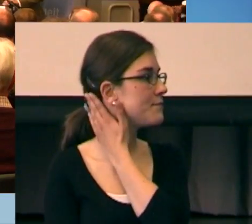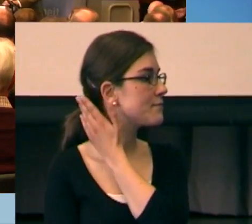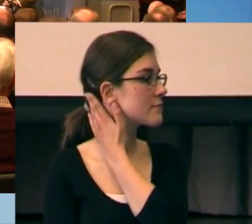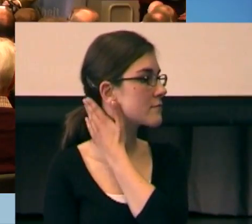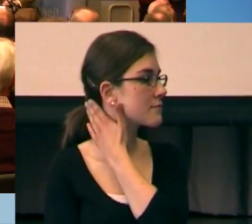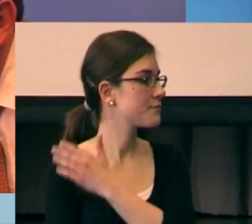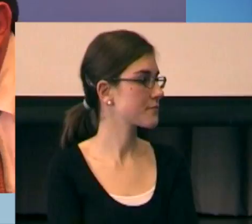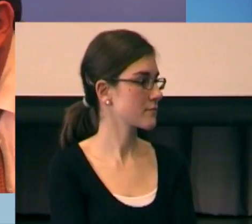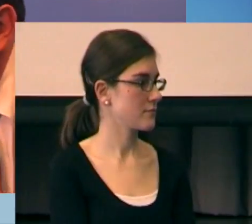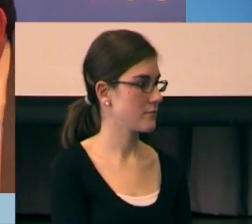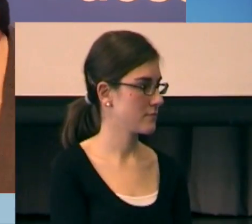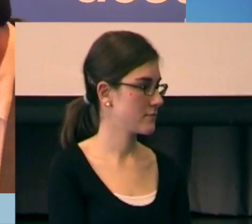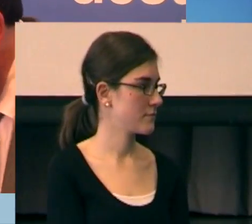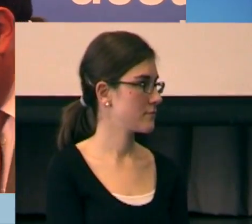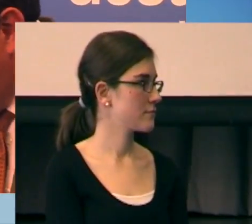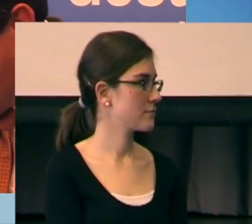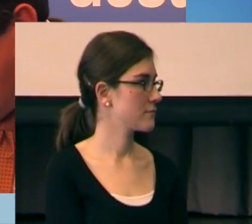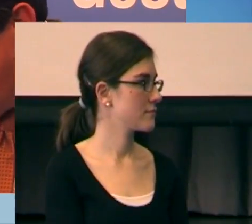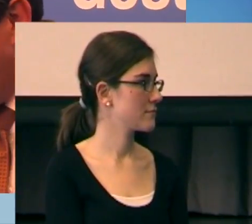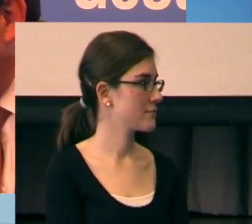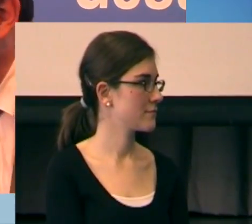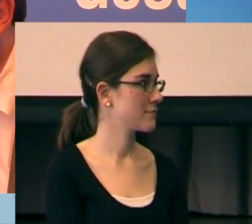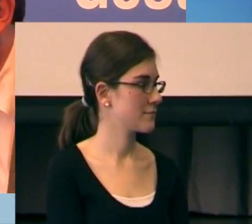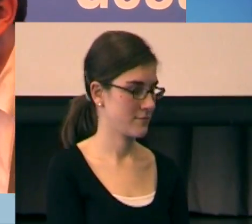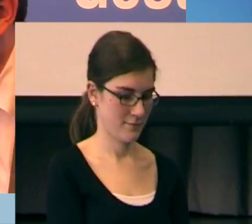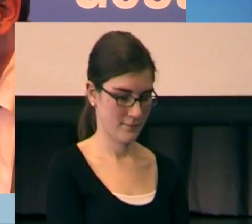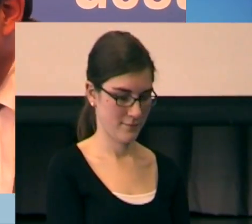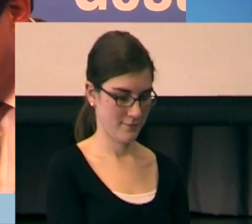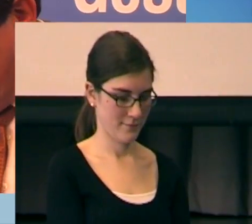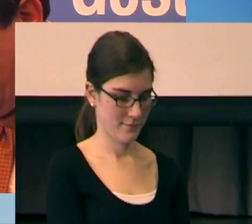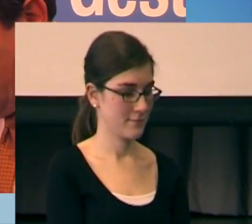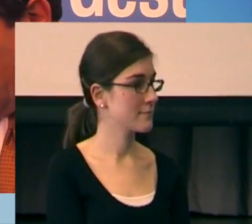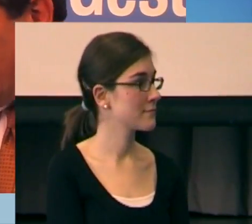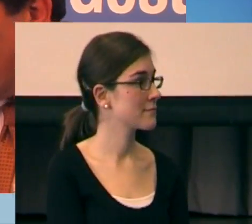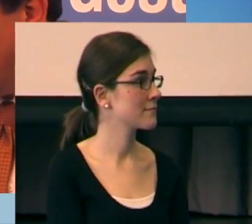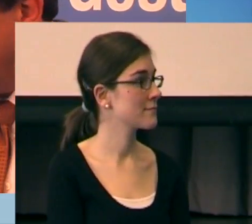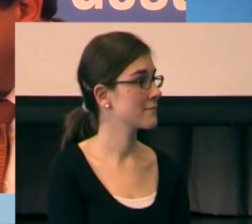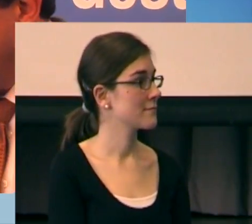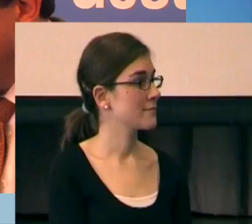Damit können Sie starten. Ja, weh. Achso. Können Sie nochmal?